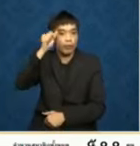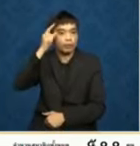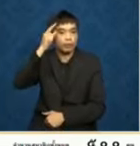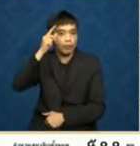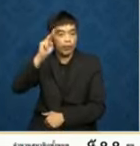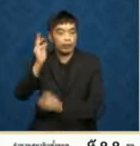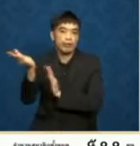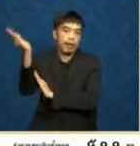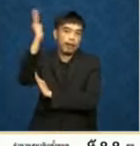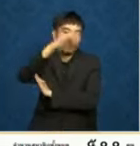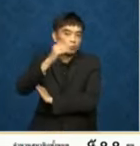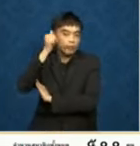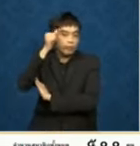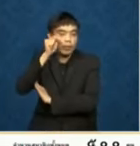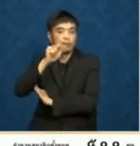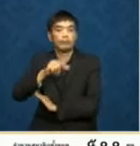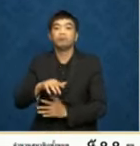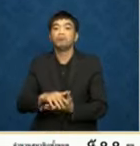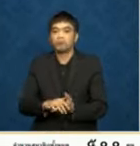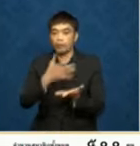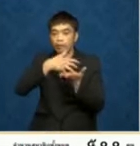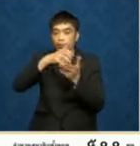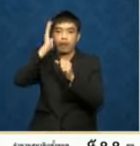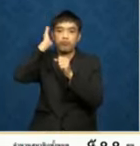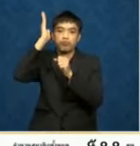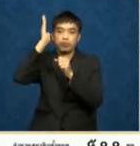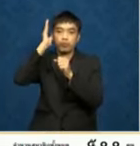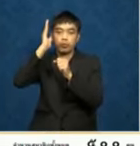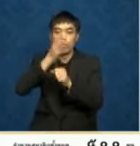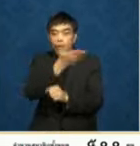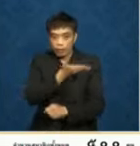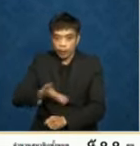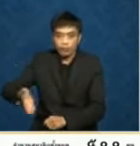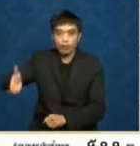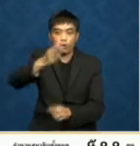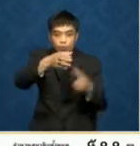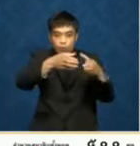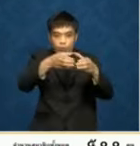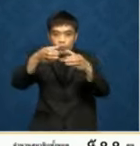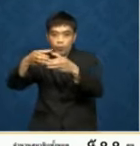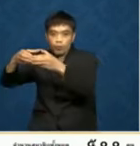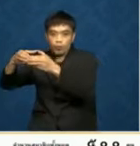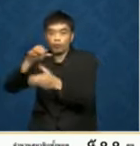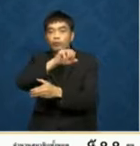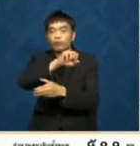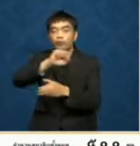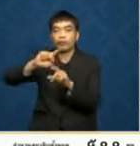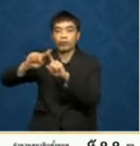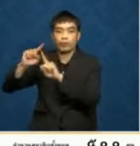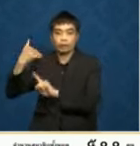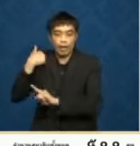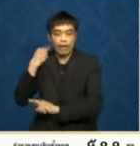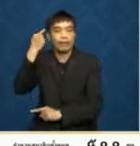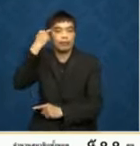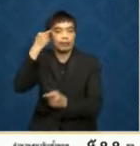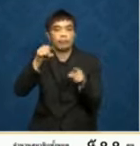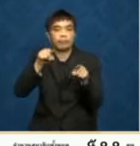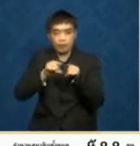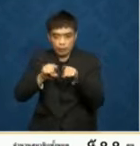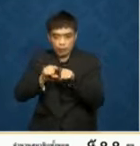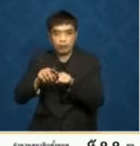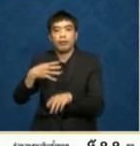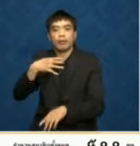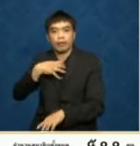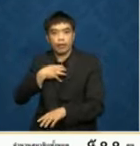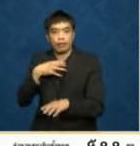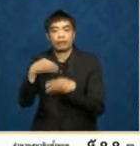นผมเชื่อครัวาทุกพักการเมือง พวกเราเต็นตรงกนครับเห็นตรงกน และอยากจะเห็นการจัดสันนง่ประมาณ